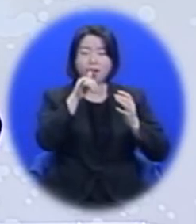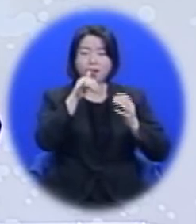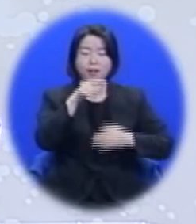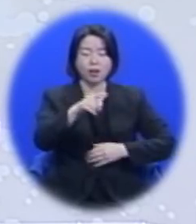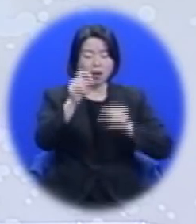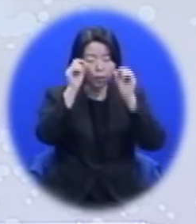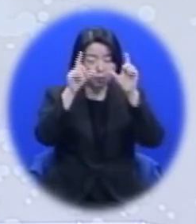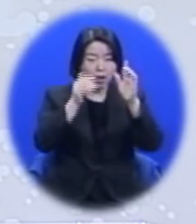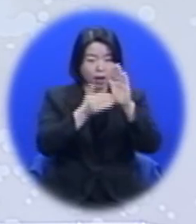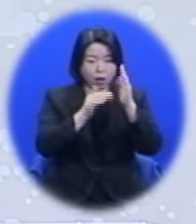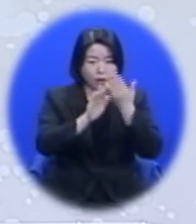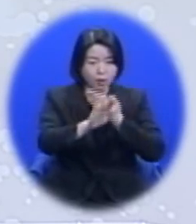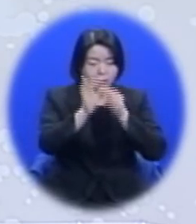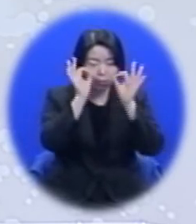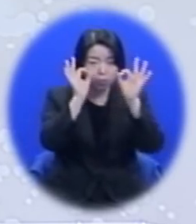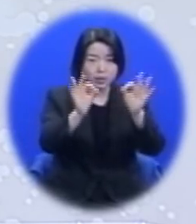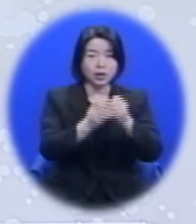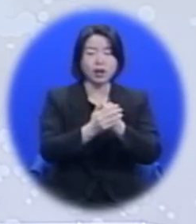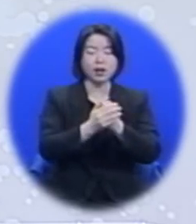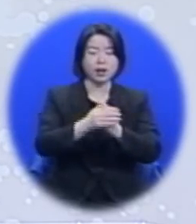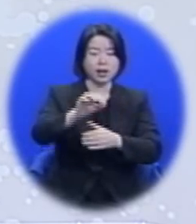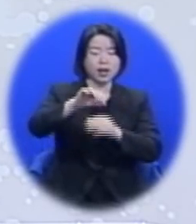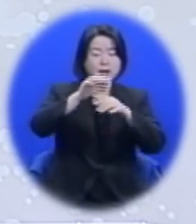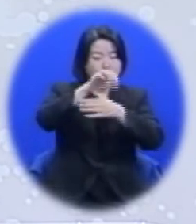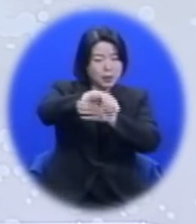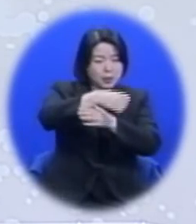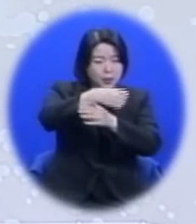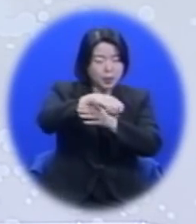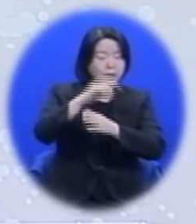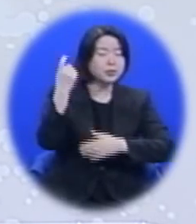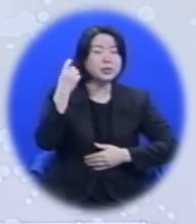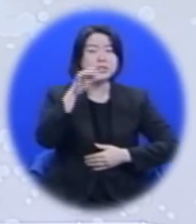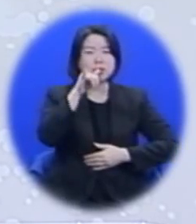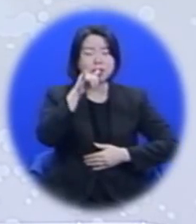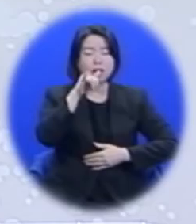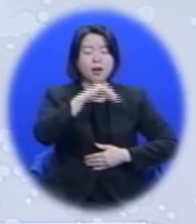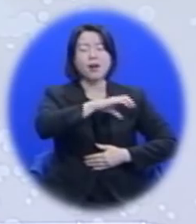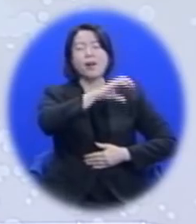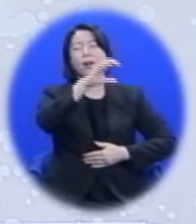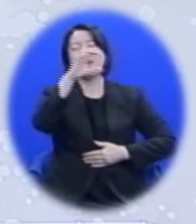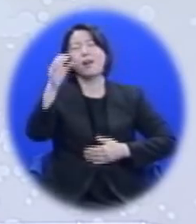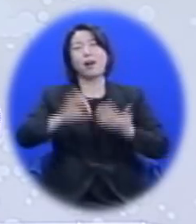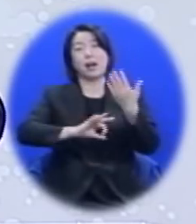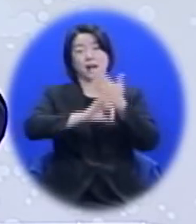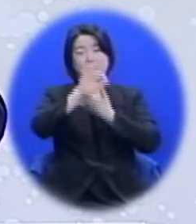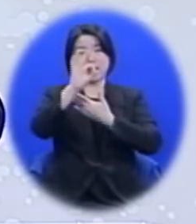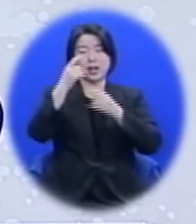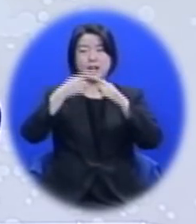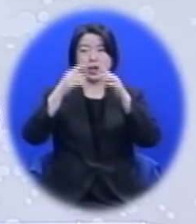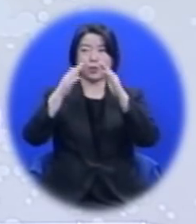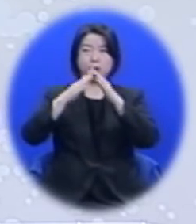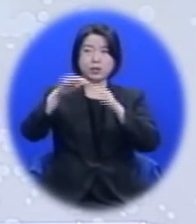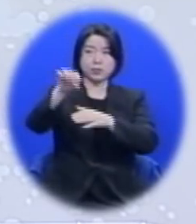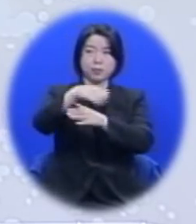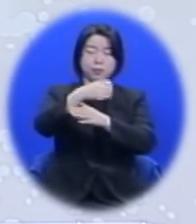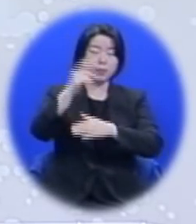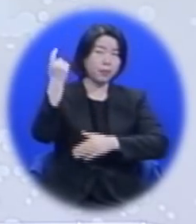깨어 보니까 종소리가 들립니다. 성탄절 아침이에요. 교회에서 들리는 종소리를